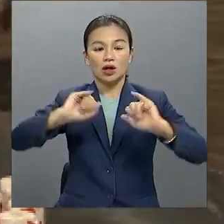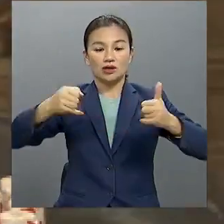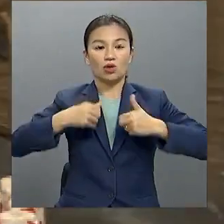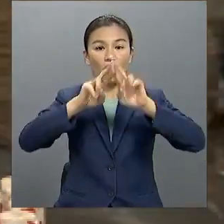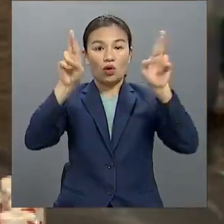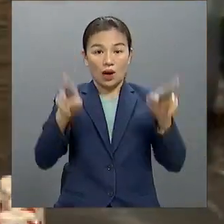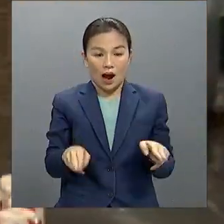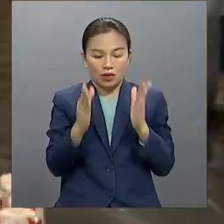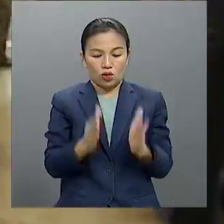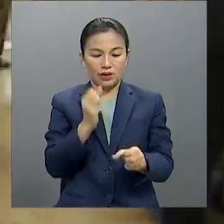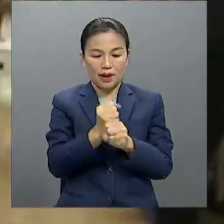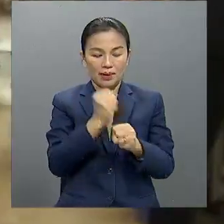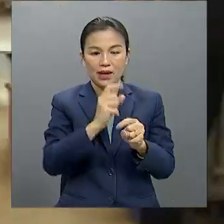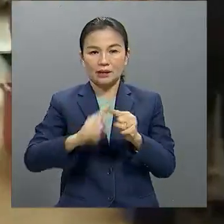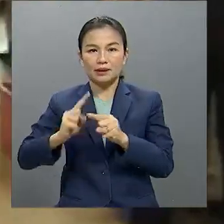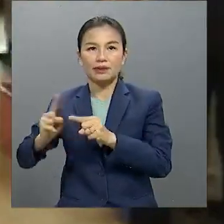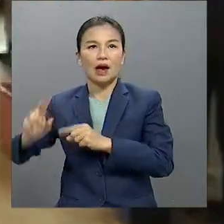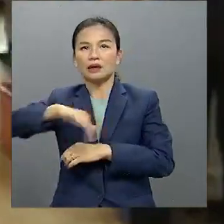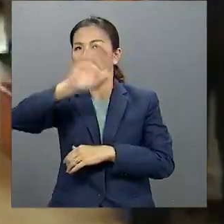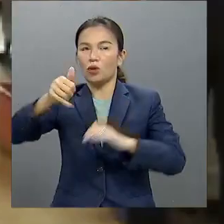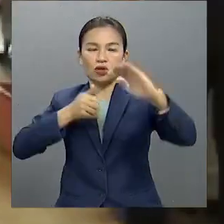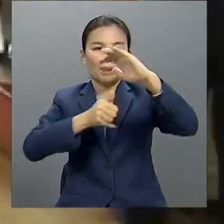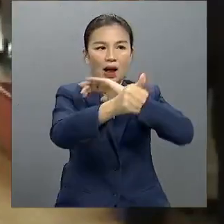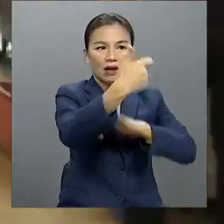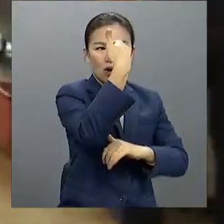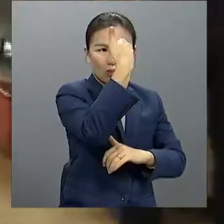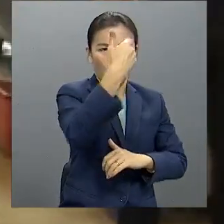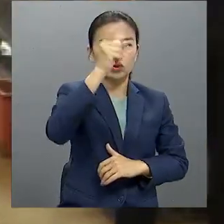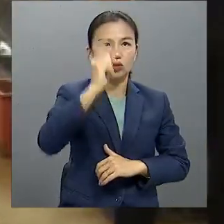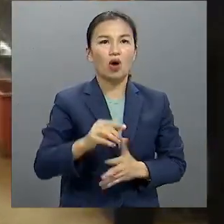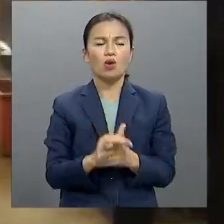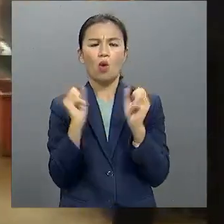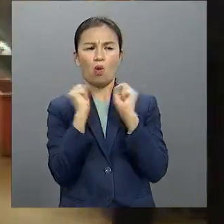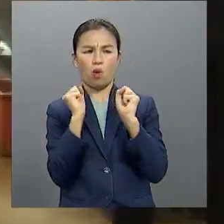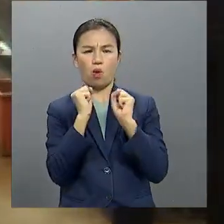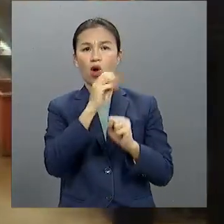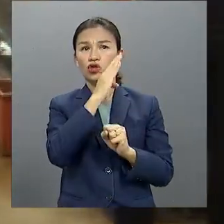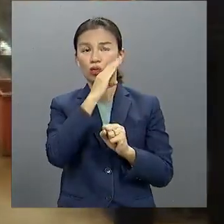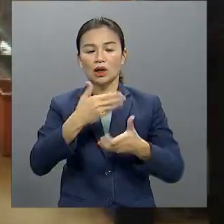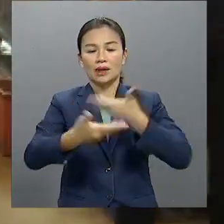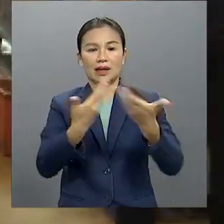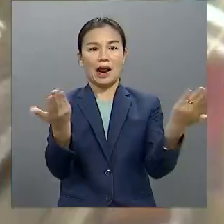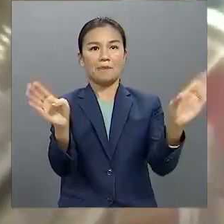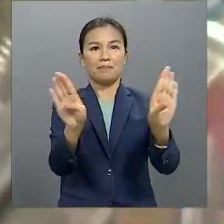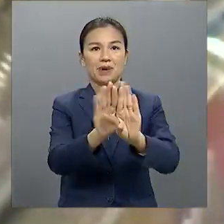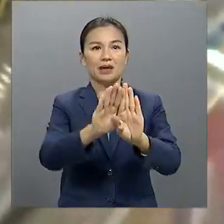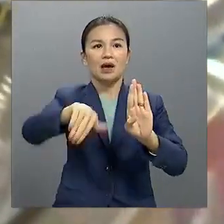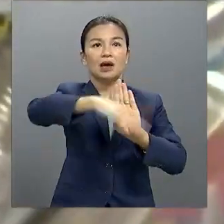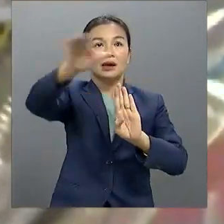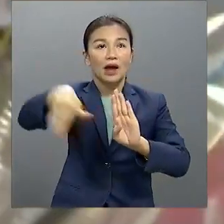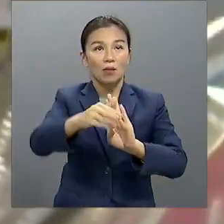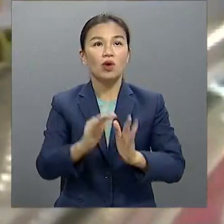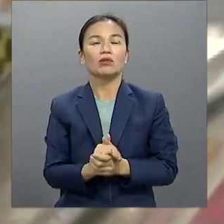านต้องตรวจทุกคนค่ะก็กลัวค่ะเพราะว่าถ้าเกิดการปิดตลาดขึ้นมาเนี่ยพ่อค้าแม่ค้าส่วนใหญ่อะค่ะมันก็